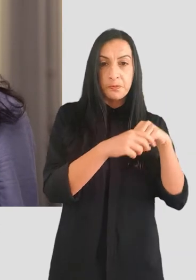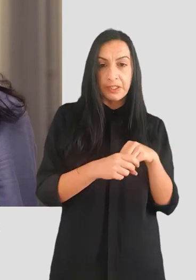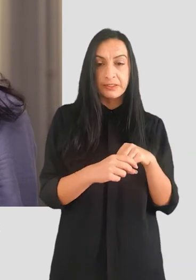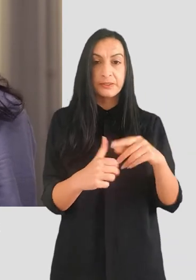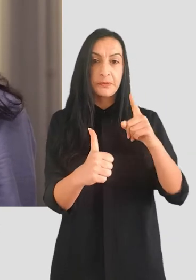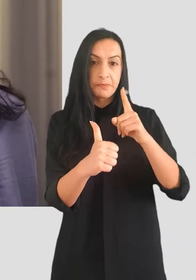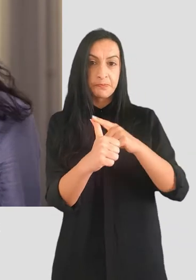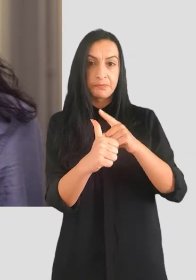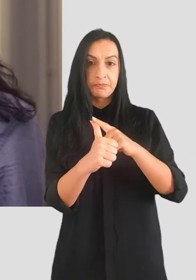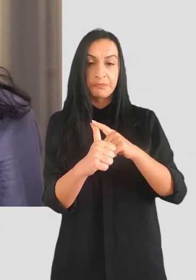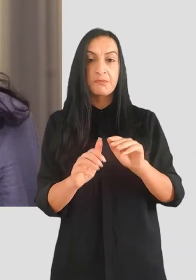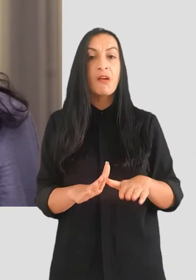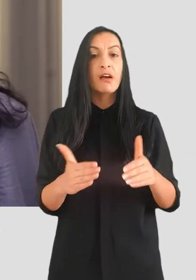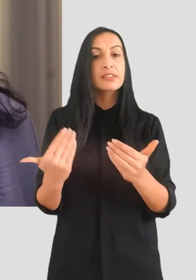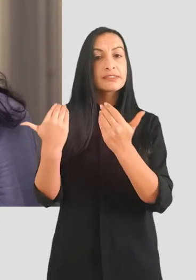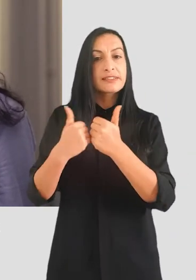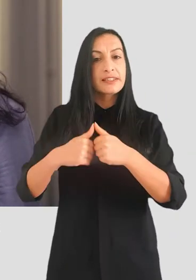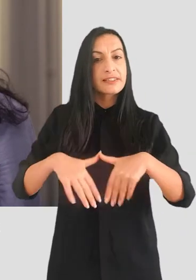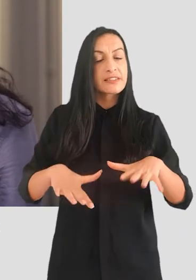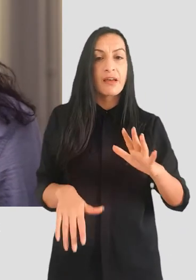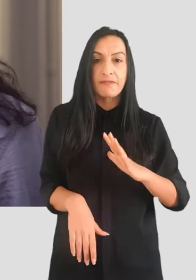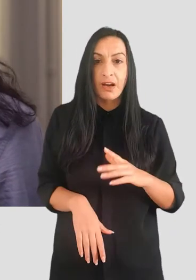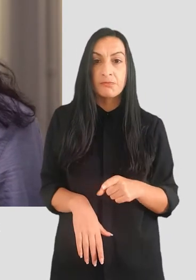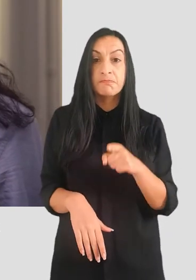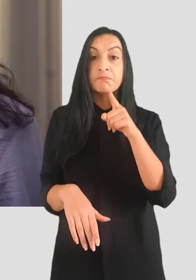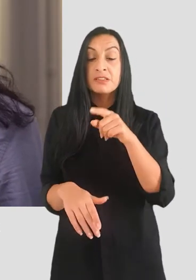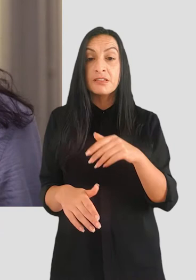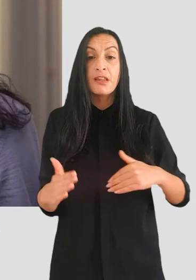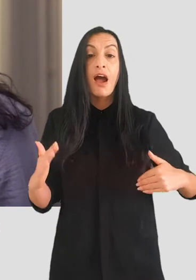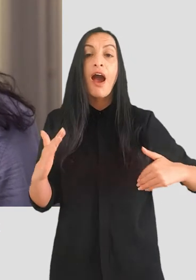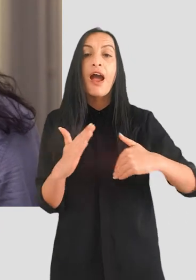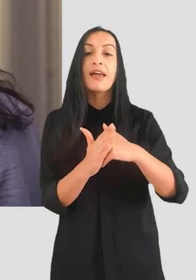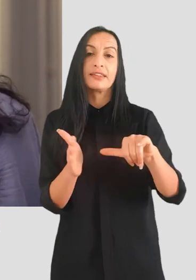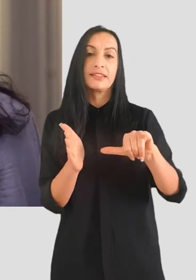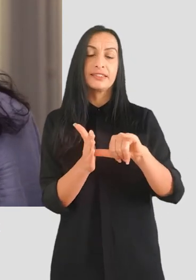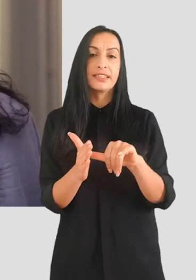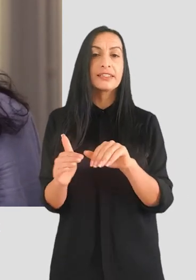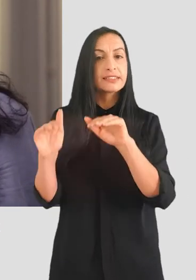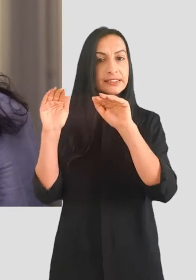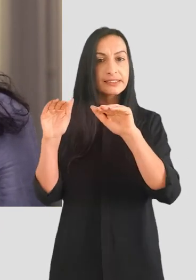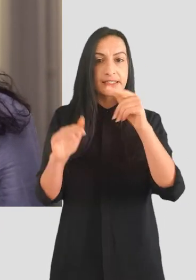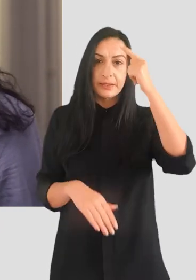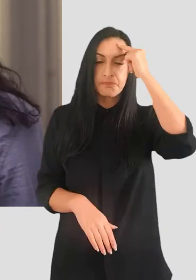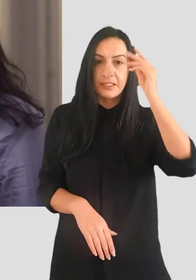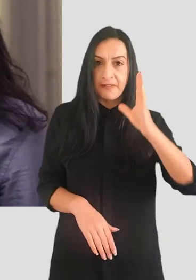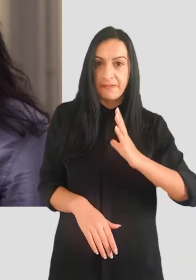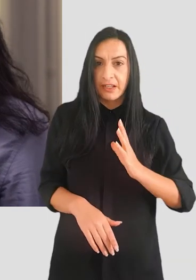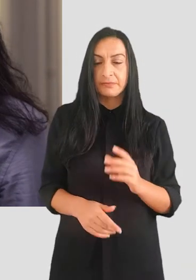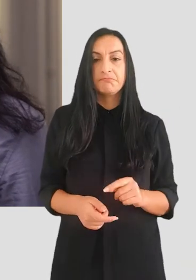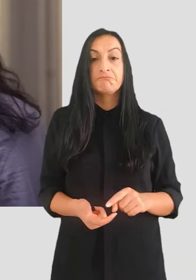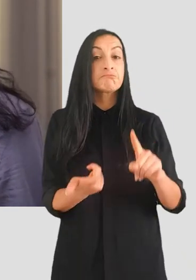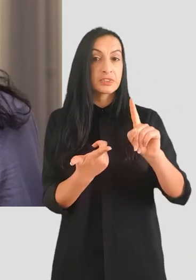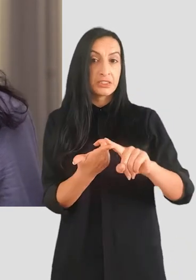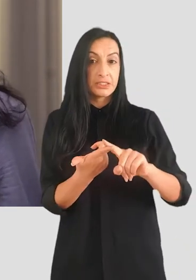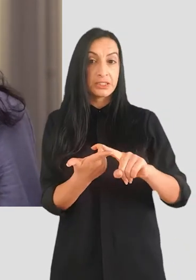ettiğinizde hangi destek mekanizmalarından nasıl faydalanabileceğiniz ve size en yakın destek mekanizmaları aslında yer